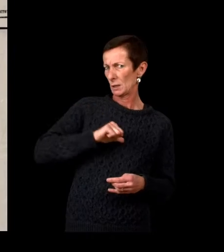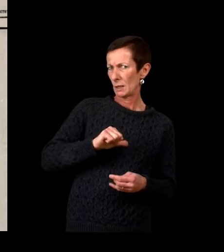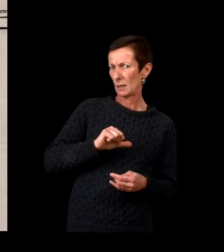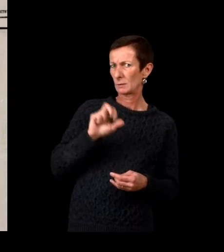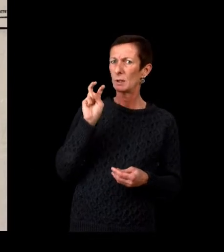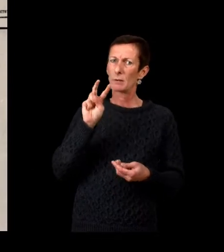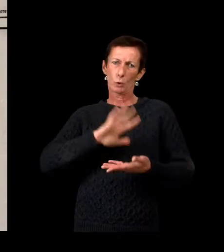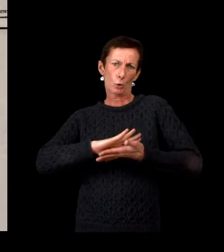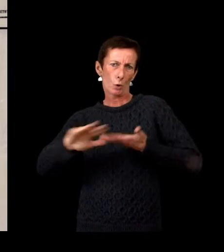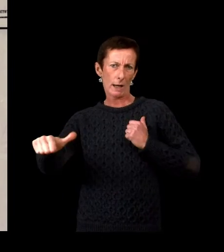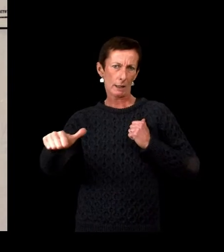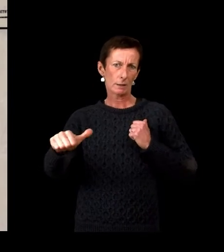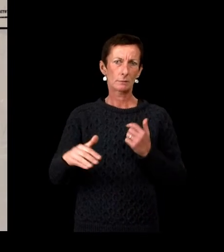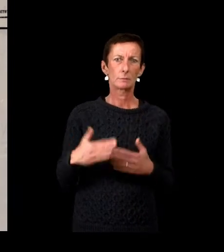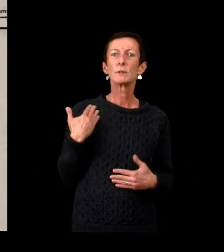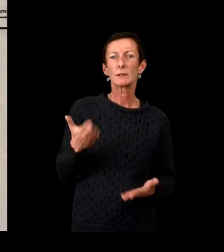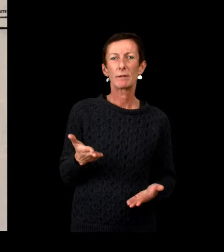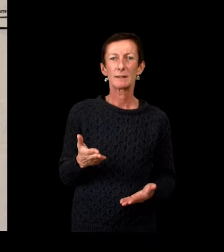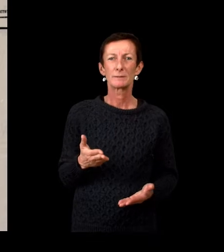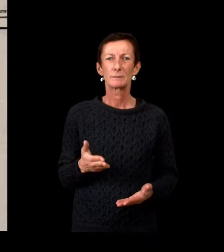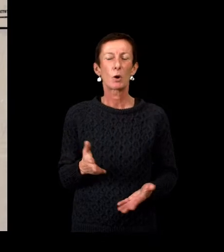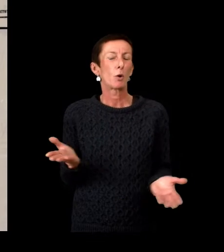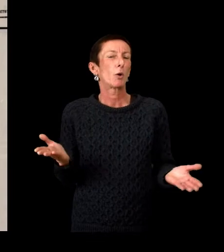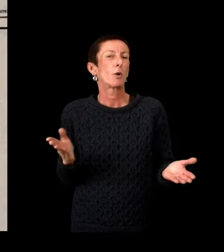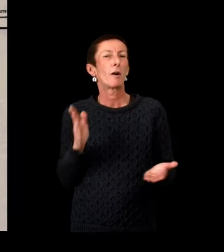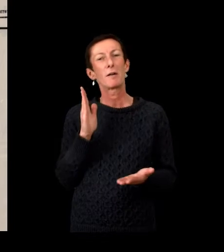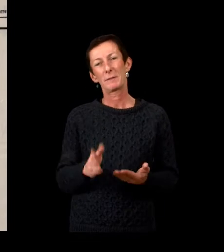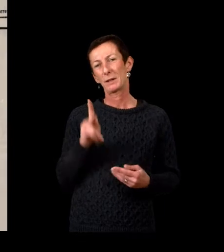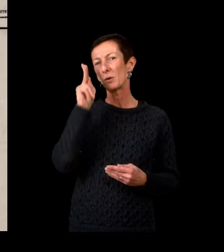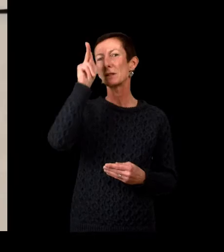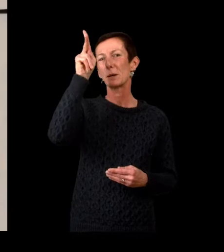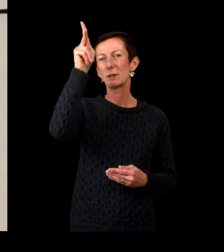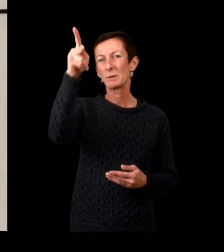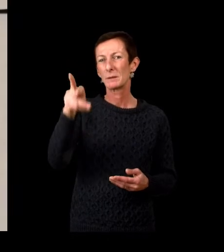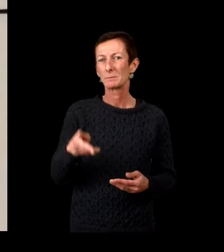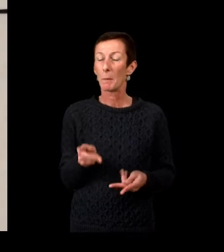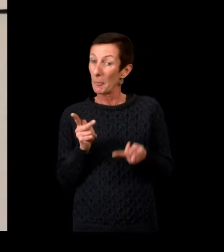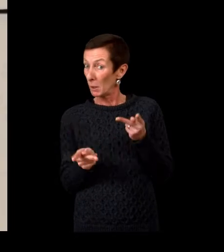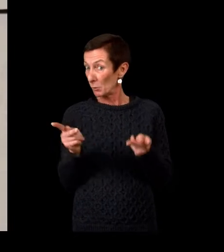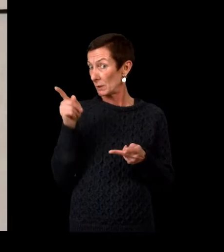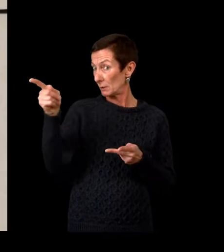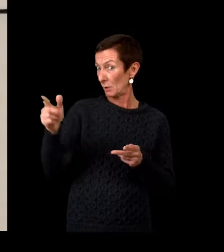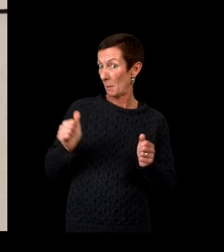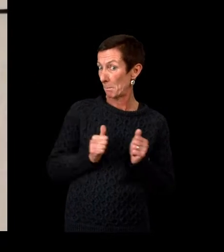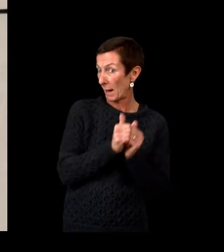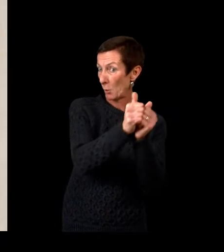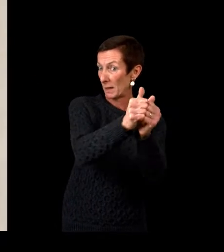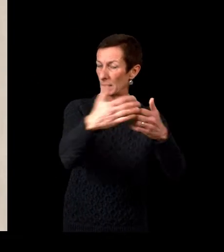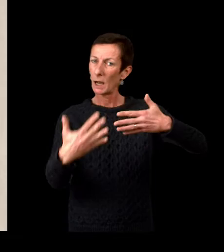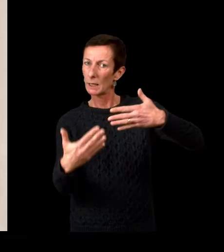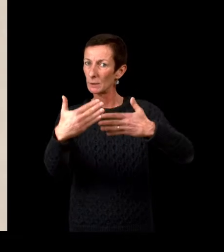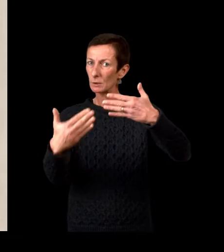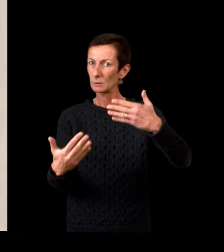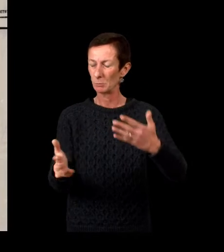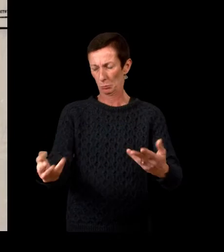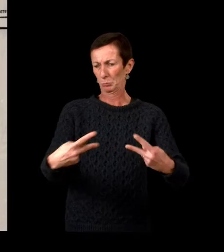possible? Ça va? Pas trop dur? Finiront bien par s'habituer, hein. Tiens, je me dis que tu pourrais peut-être venir avec moi ce soir à la danse. Anna, tu te moques de